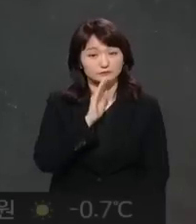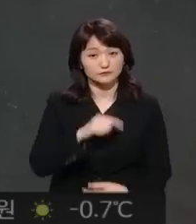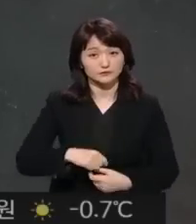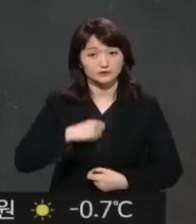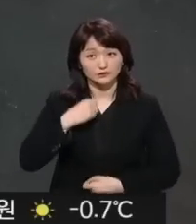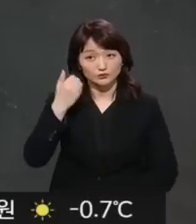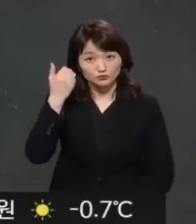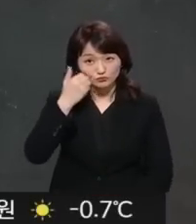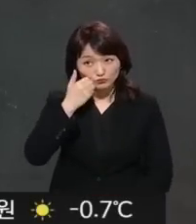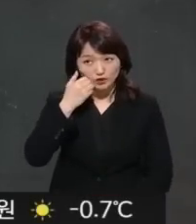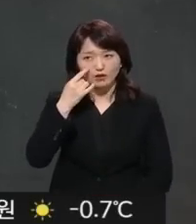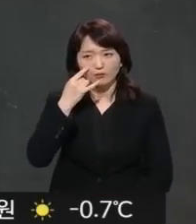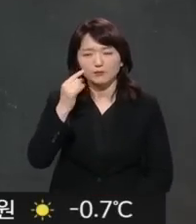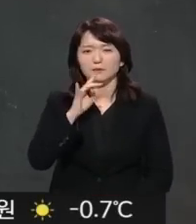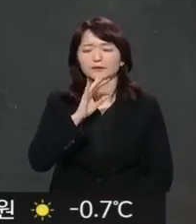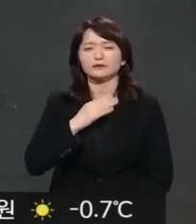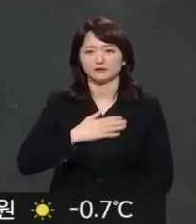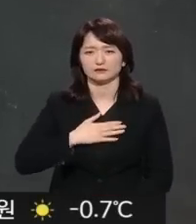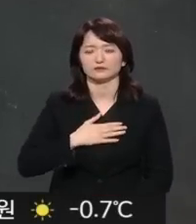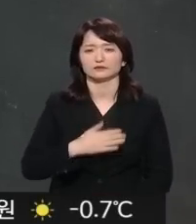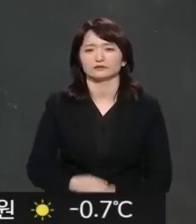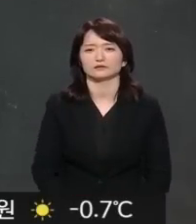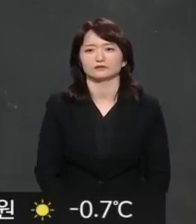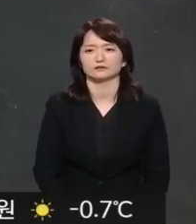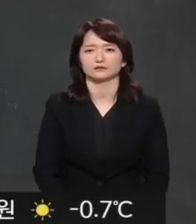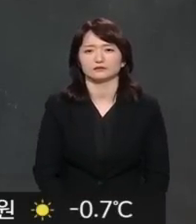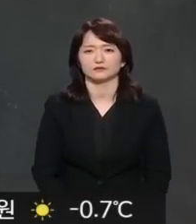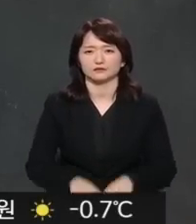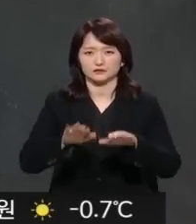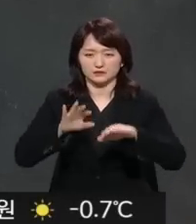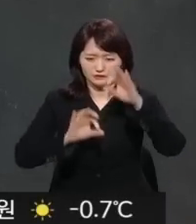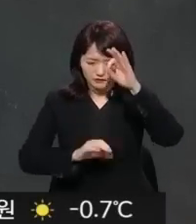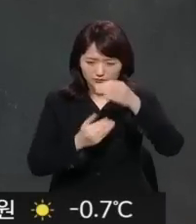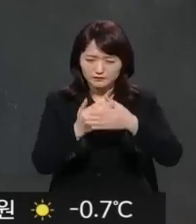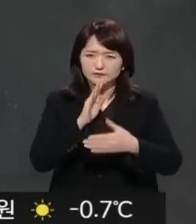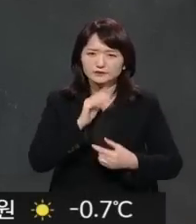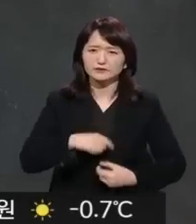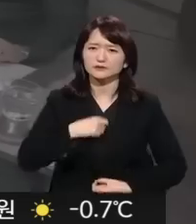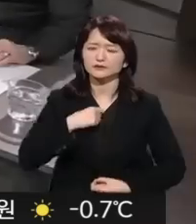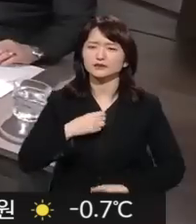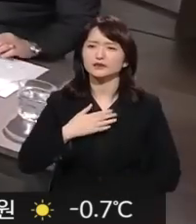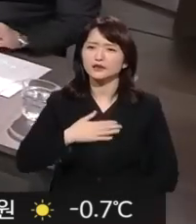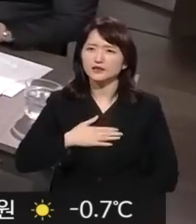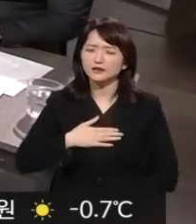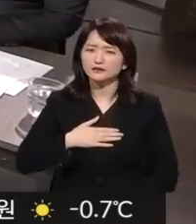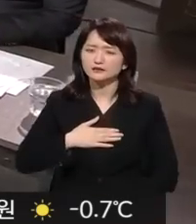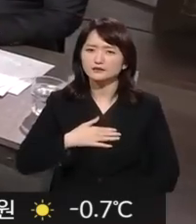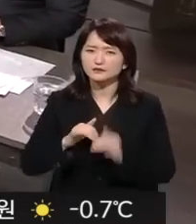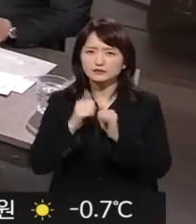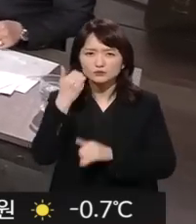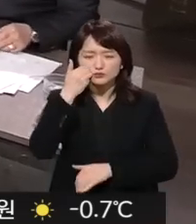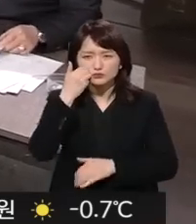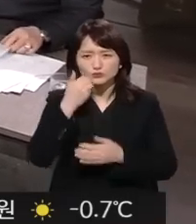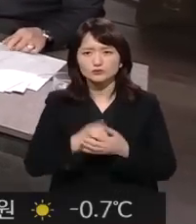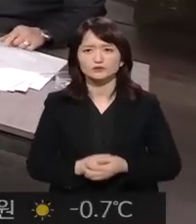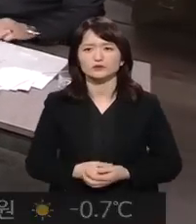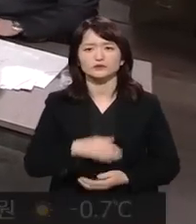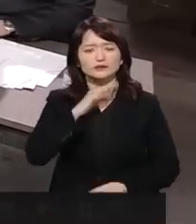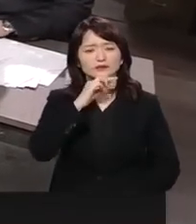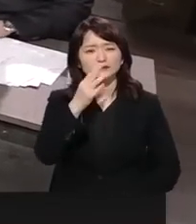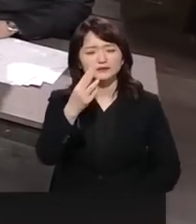진실은 엄마만 안 답니다 자 소장님 그러니까 이번 사건의 진실을 아는 사람 그 사망한 세 살 아이의 친모